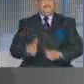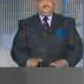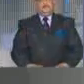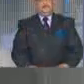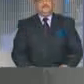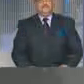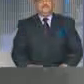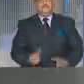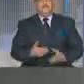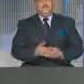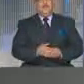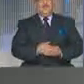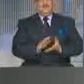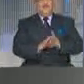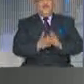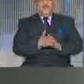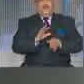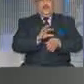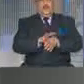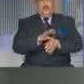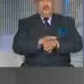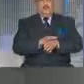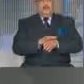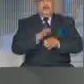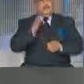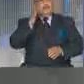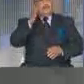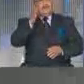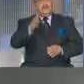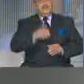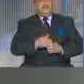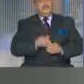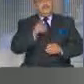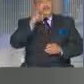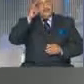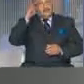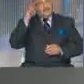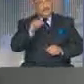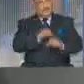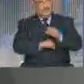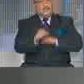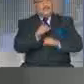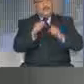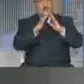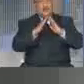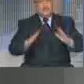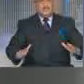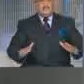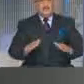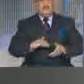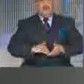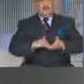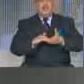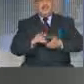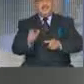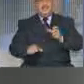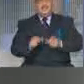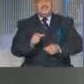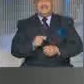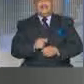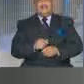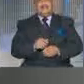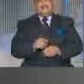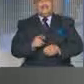نظمت جمعية أطباء الغد بسيدي بوزيد خيمة صحية توعوية للكشف المبكر عن أمراض السكري وضغط الدم. هذه